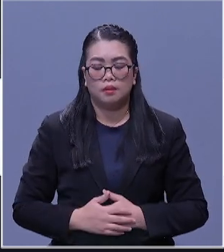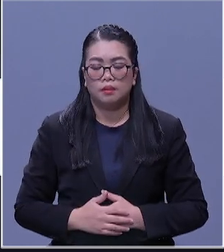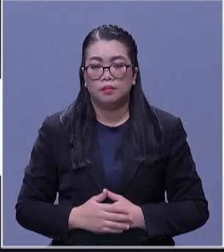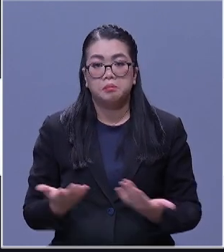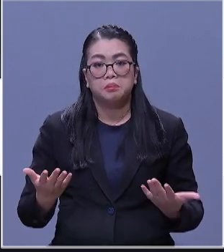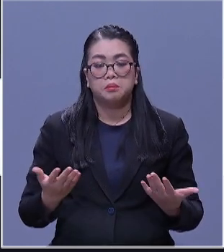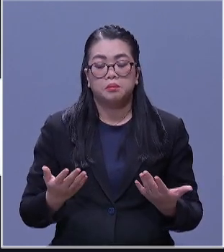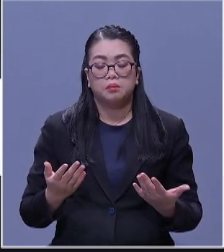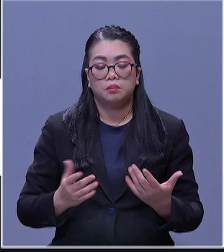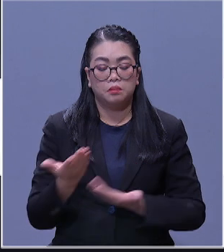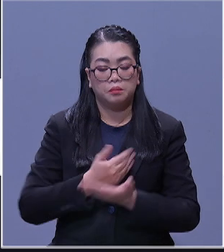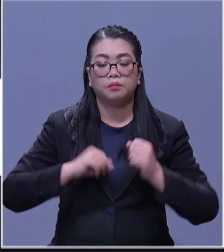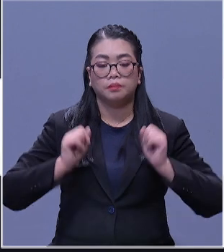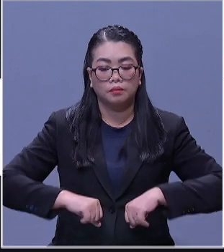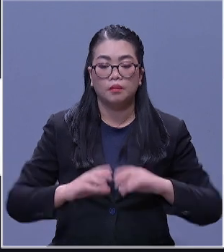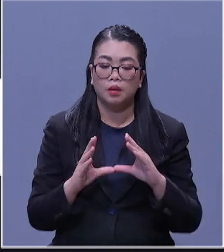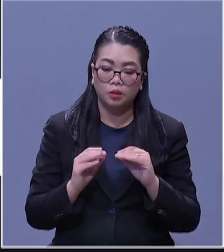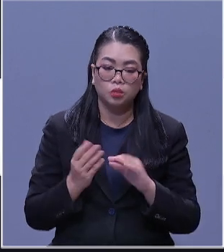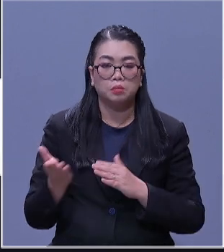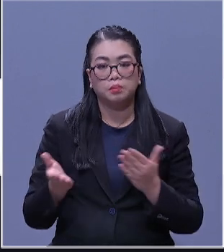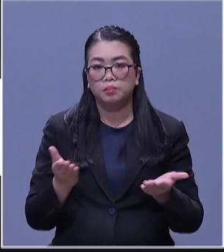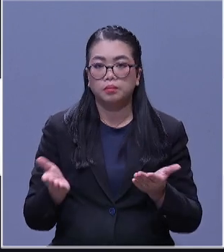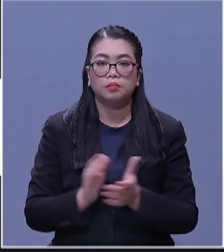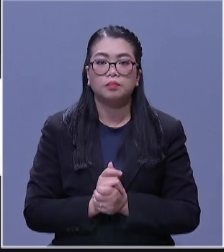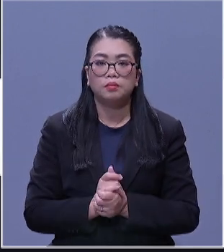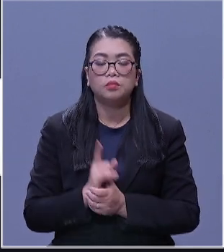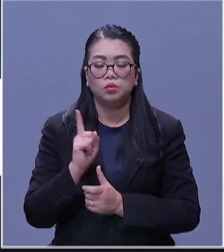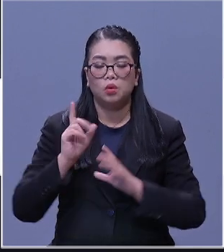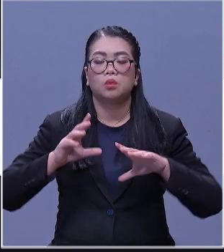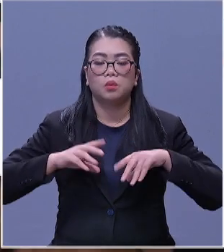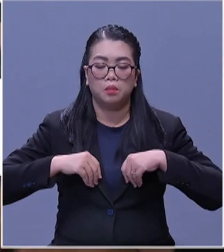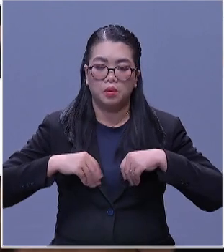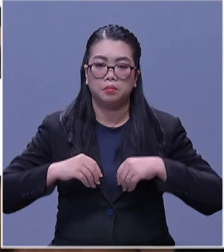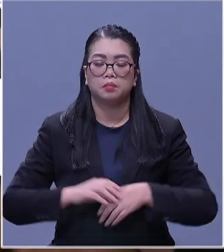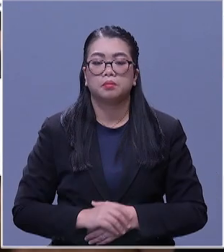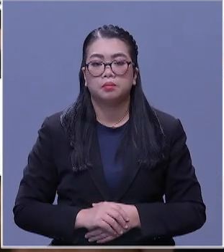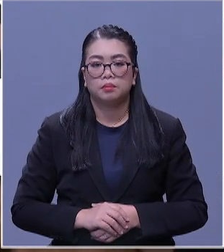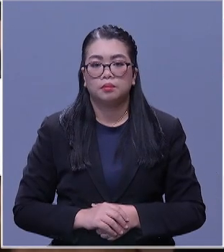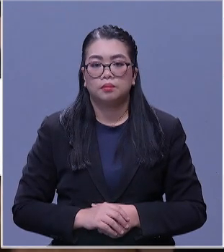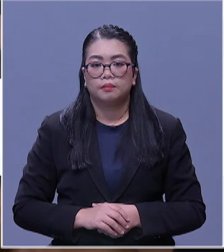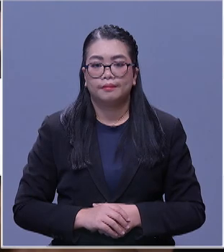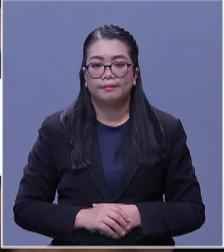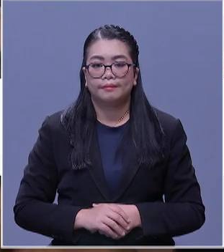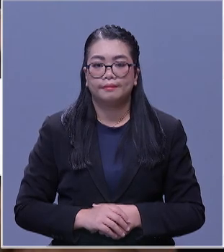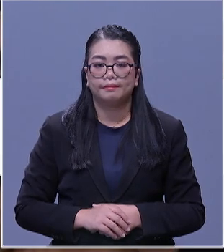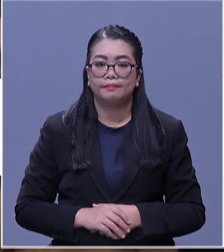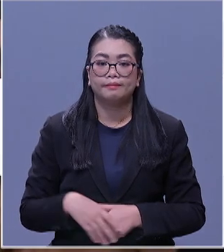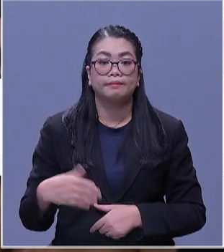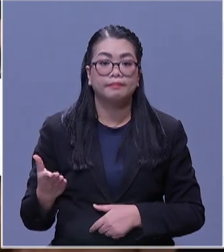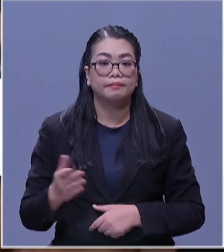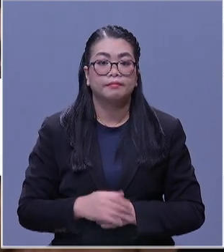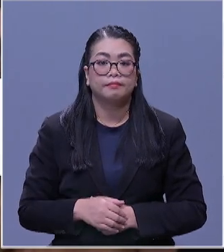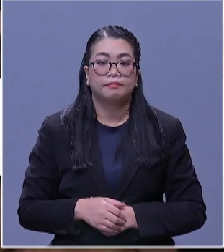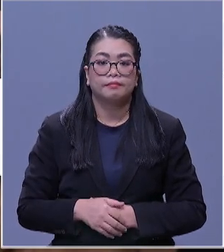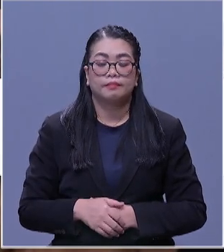ในในที่ที่ประชุมมันออกมายังไงแล้วเนี่ยมันก็ต้องยอมรับอ่ะอเออคุณเจี๊ยบอมรัตน์ก็บอกว่าคือ